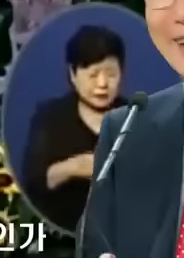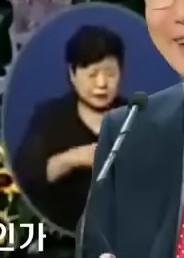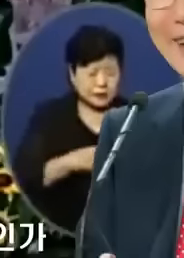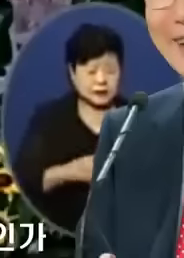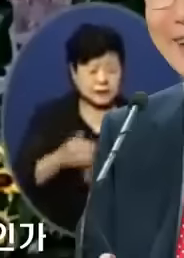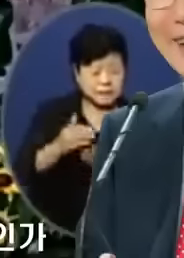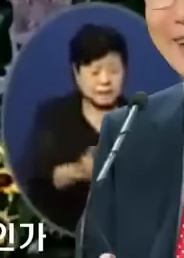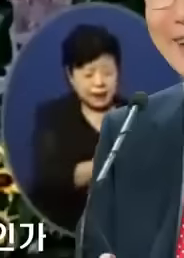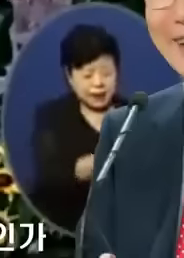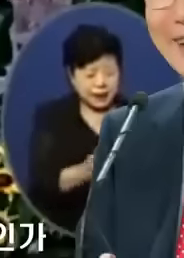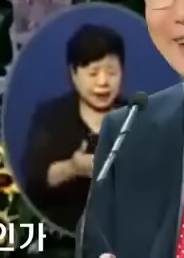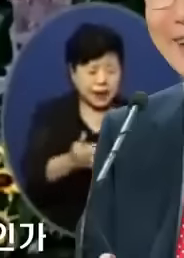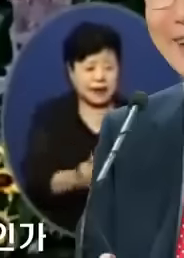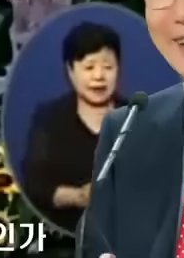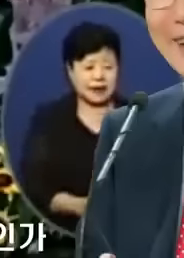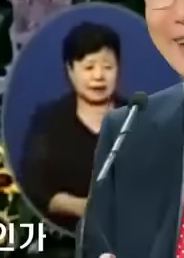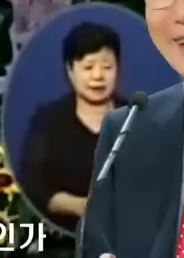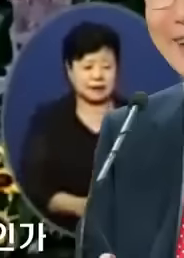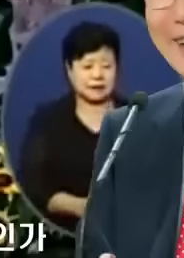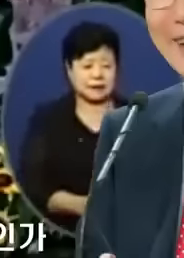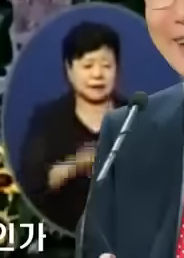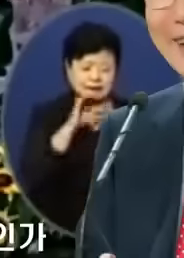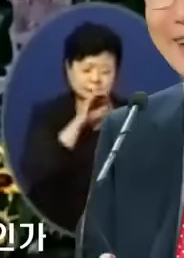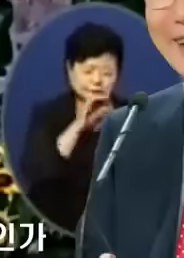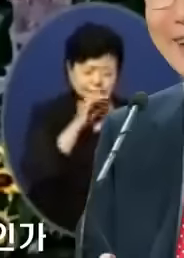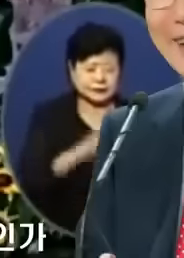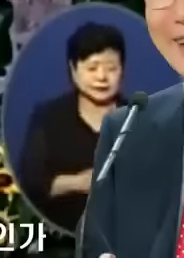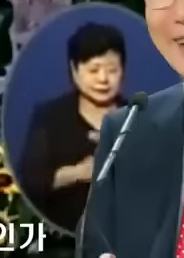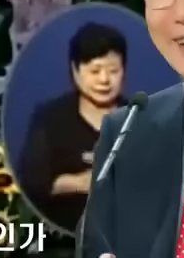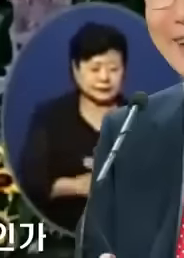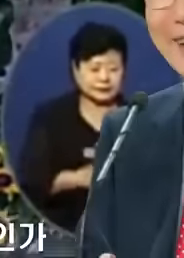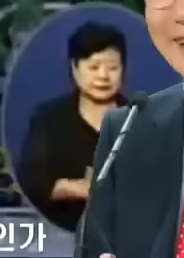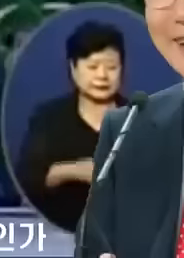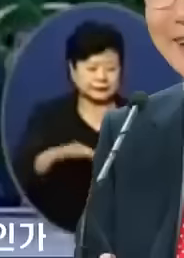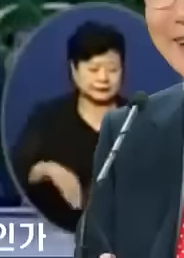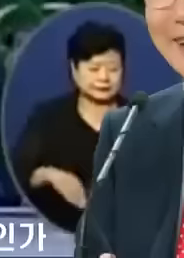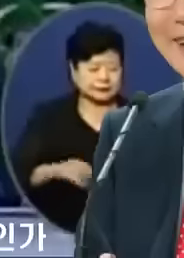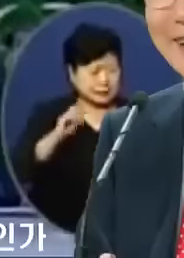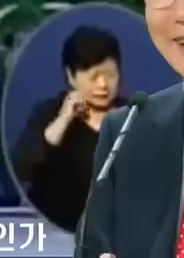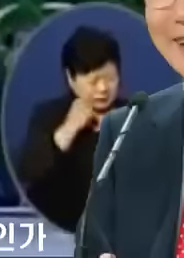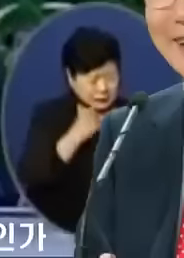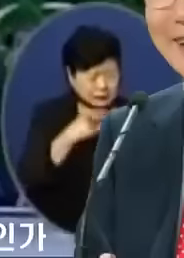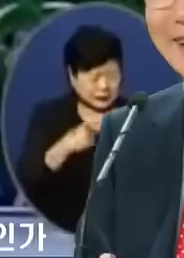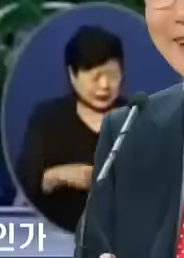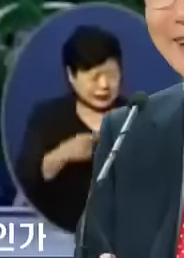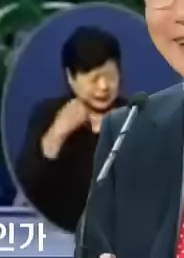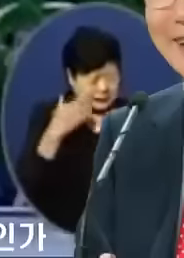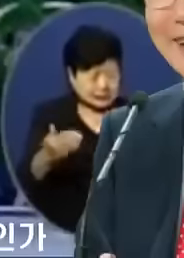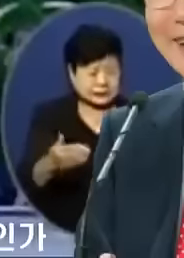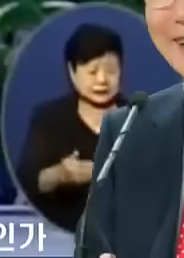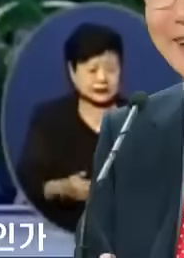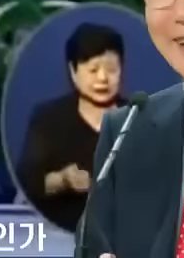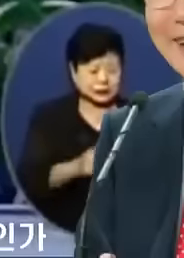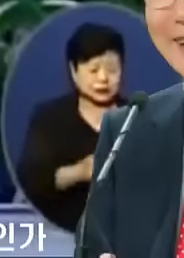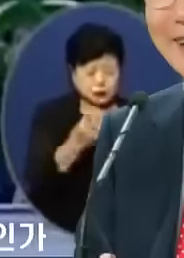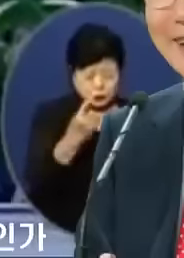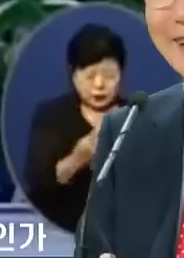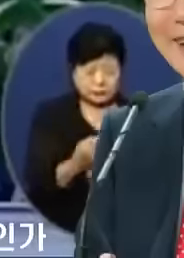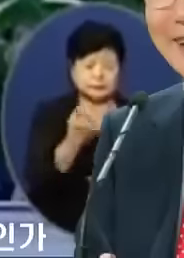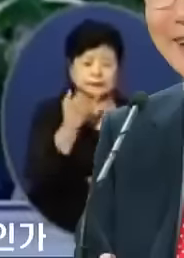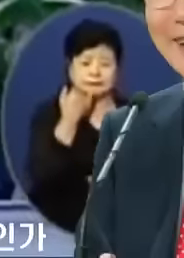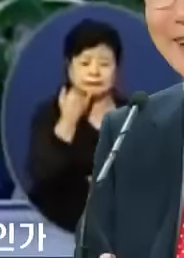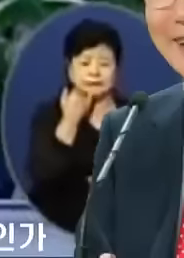잘 이겨내야 하는 것입니다. 어떠한 환란이나 공고나 적신이나 위험이나 기근이냐 칼이냐 죽음이 다가와도